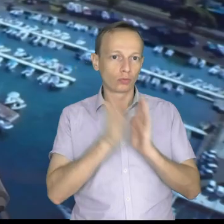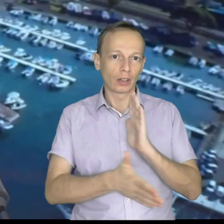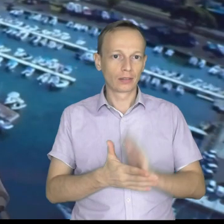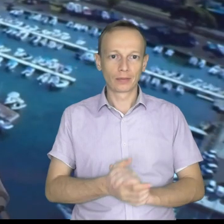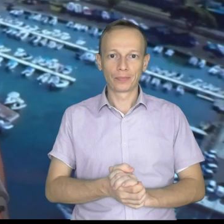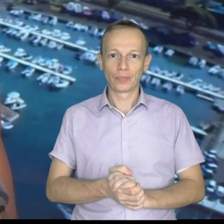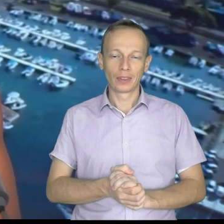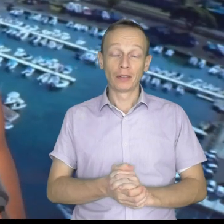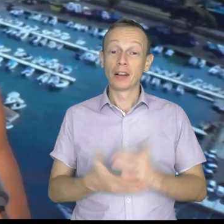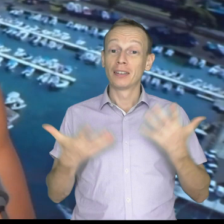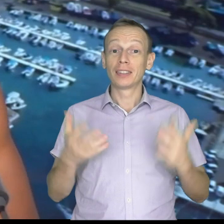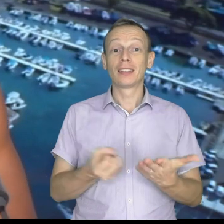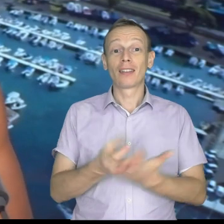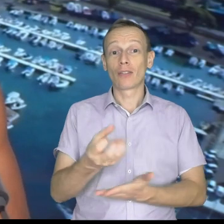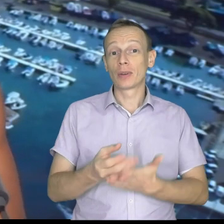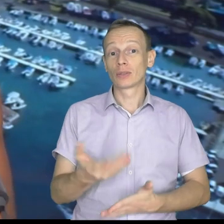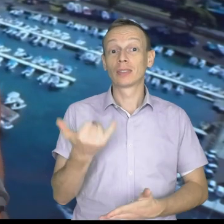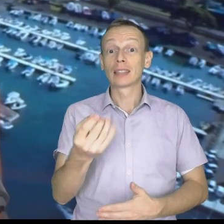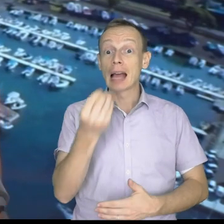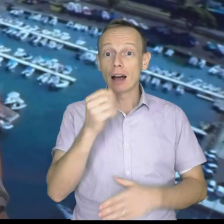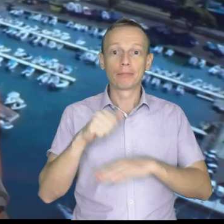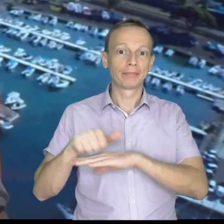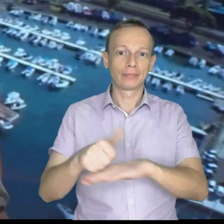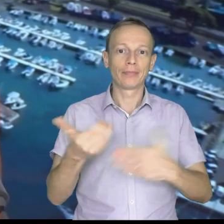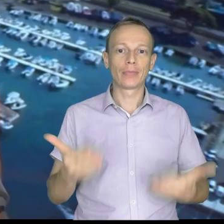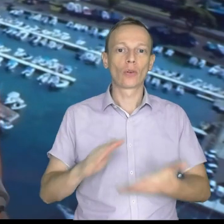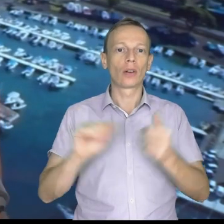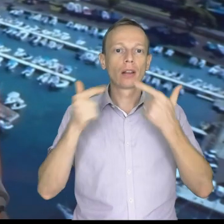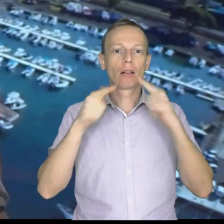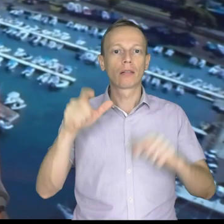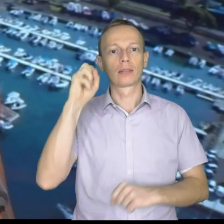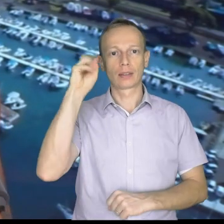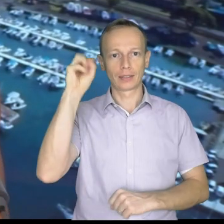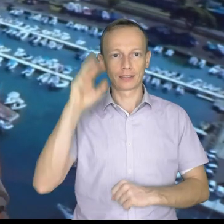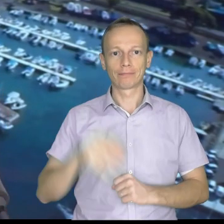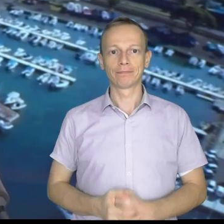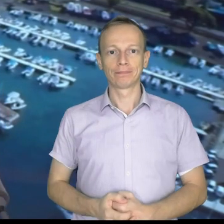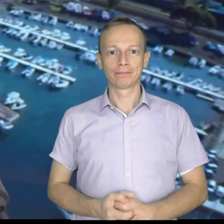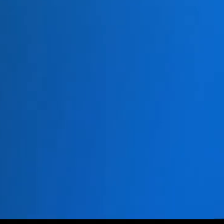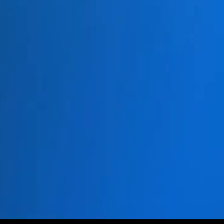Voilà, c'est la fin de ce flash. Si vous êtes à table, bon appétit. À tout de suite pour votre journal en Réau-Tahiti.